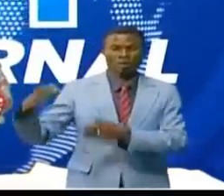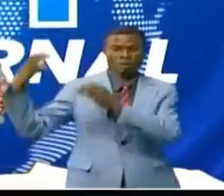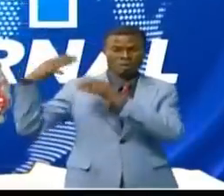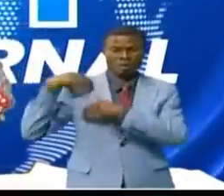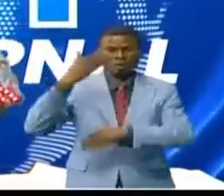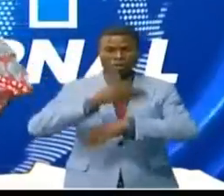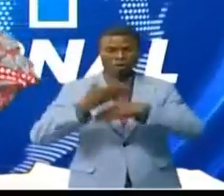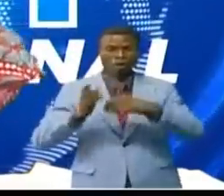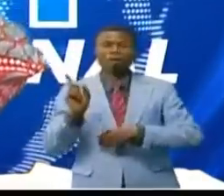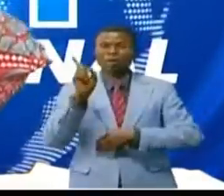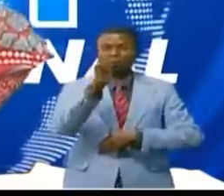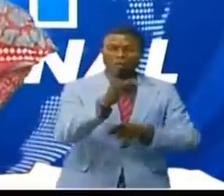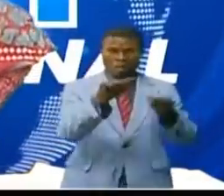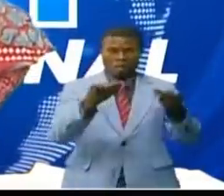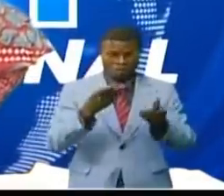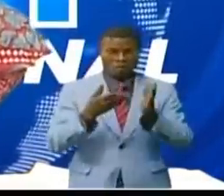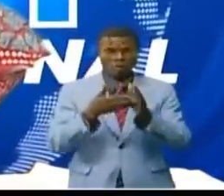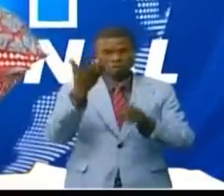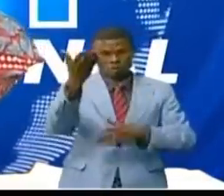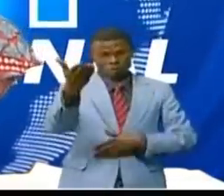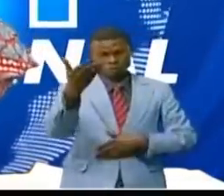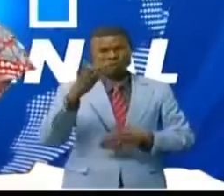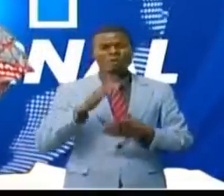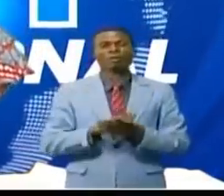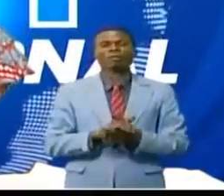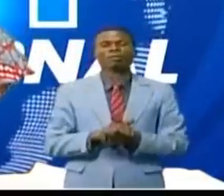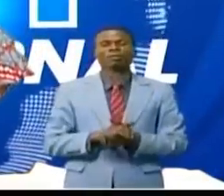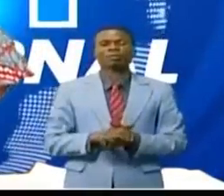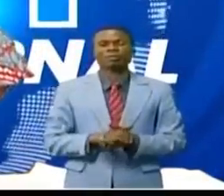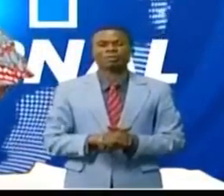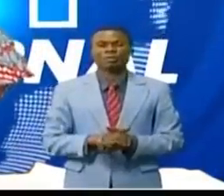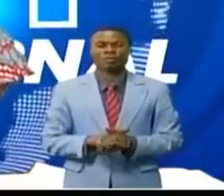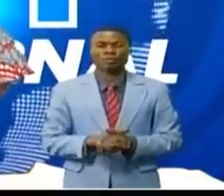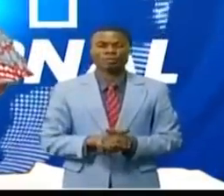infrastructures s'est rendu sur le lieu. Françoise Bouélaboki.